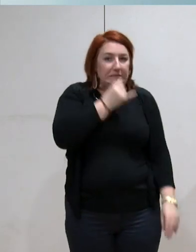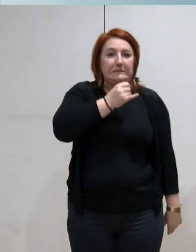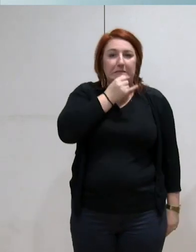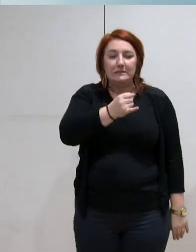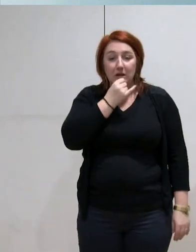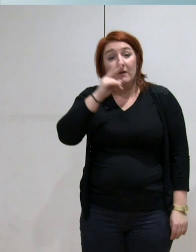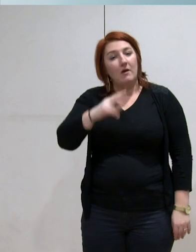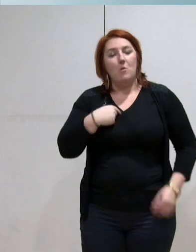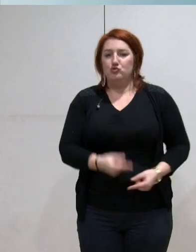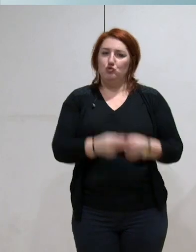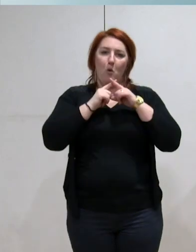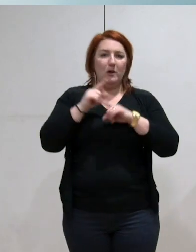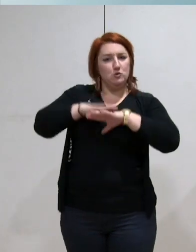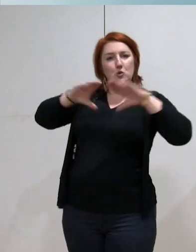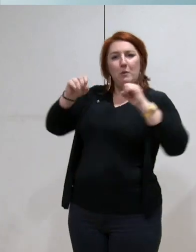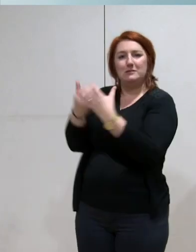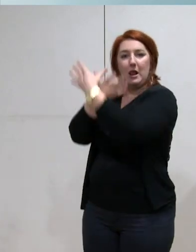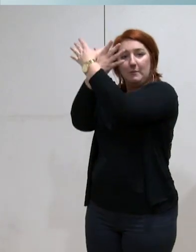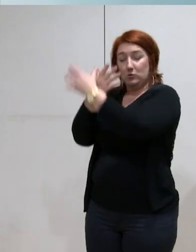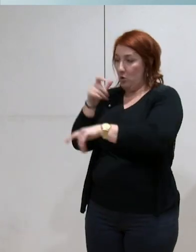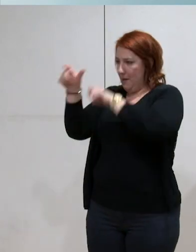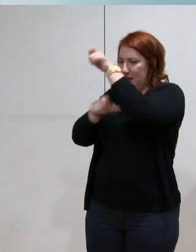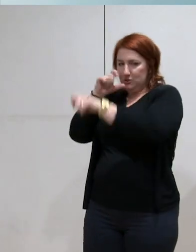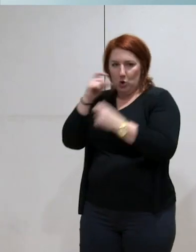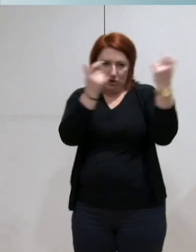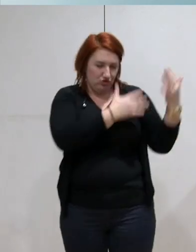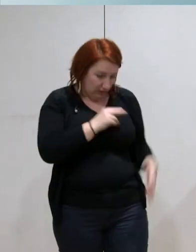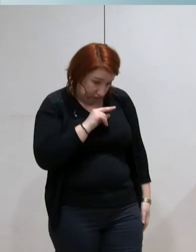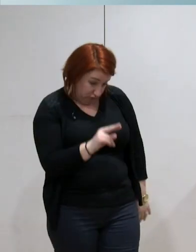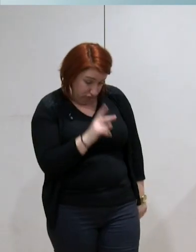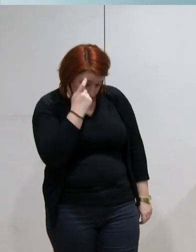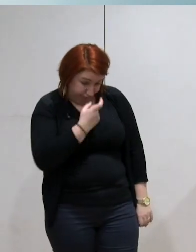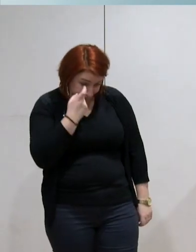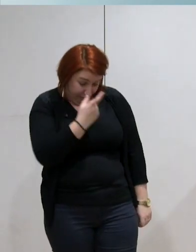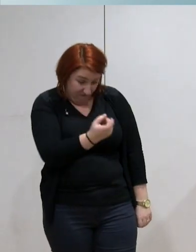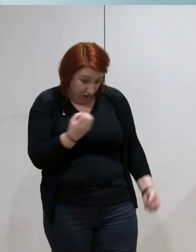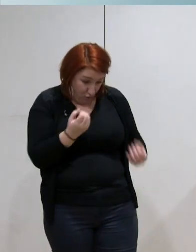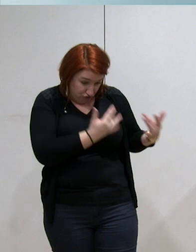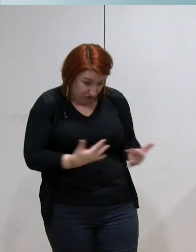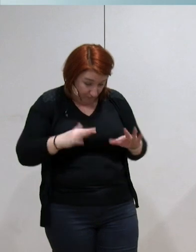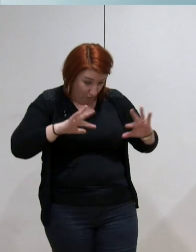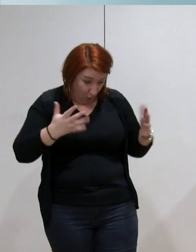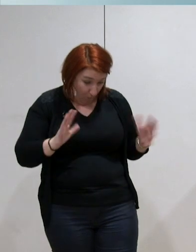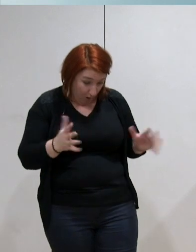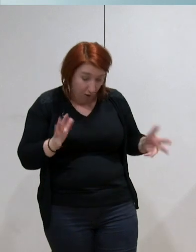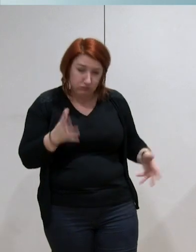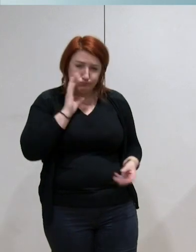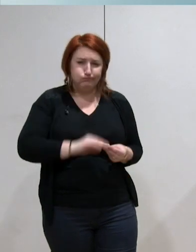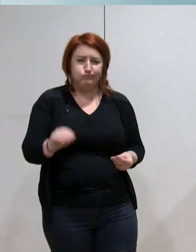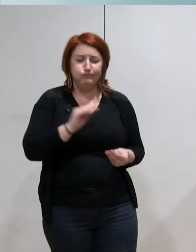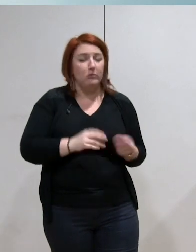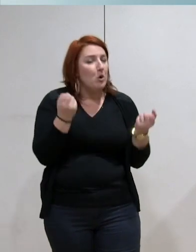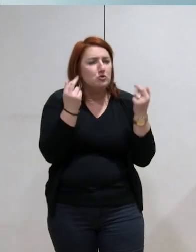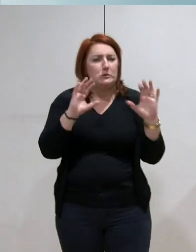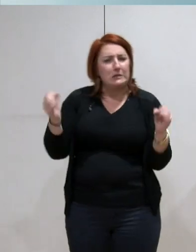convaincu qu'à la Métro il y a des gens qui regardent ces chiffres et qui se demandent d'où ils viennent et je suis convaincu que la Métro ne